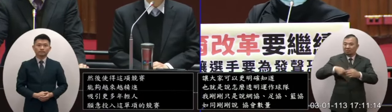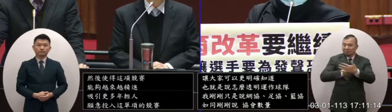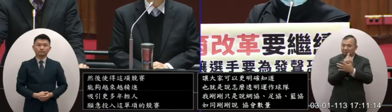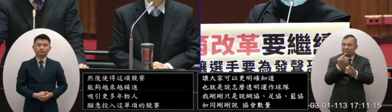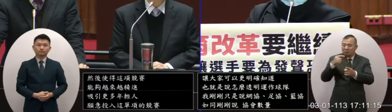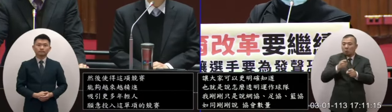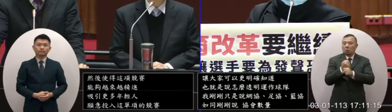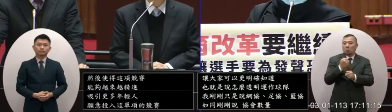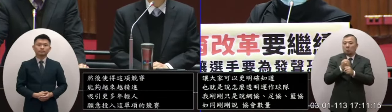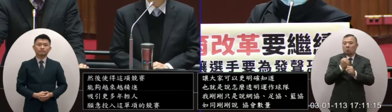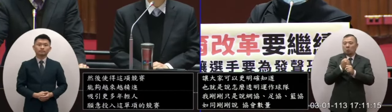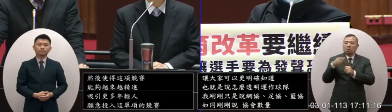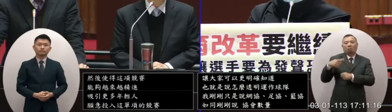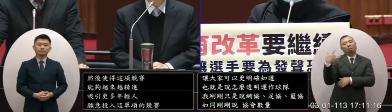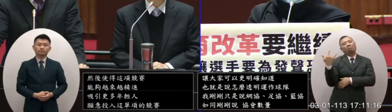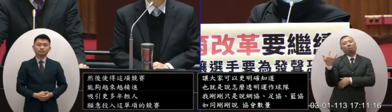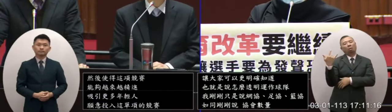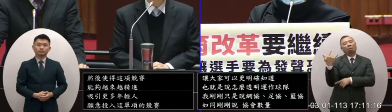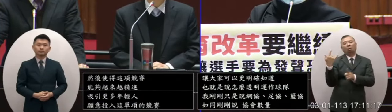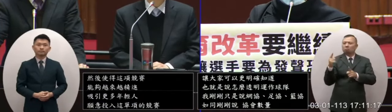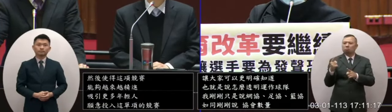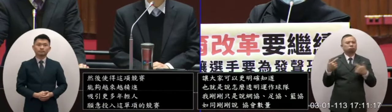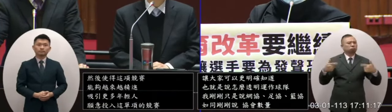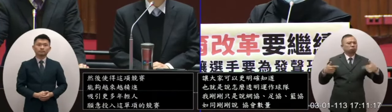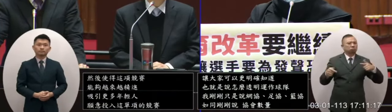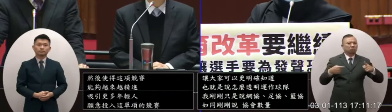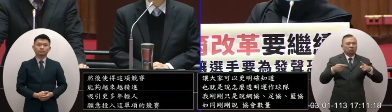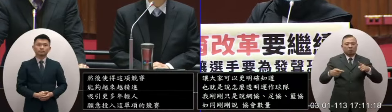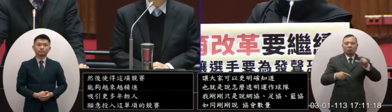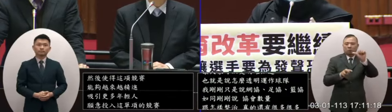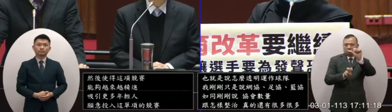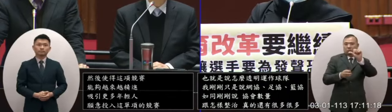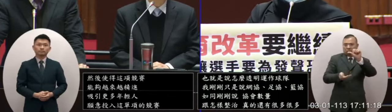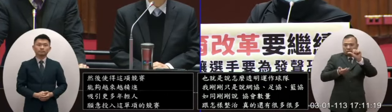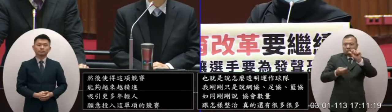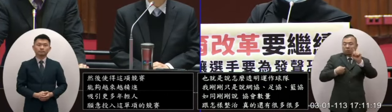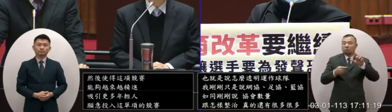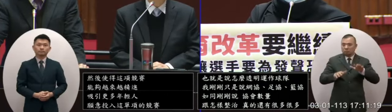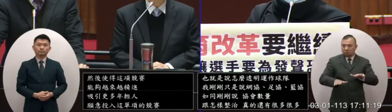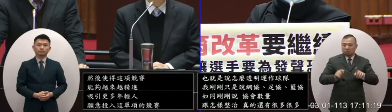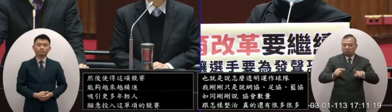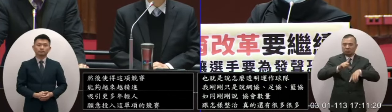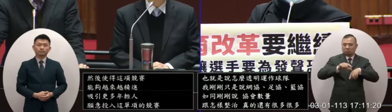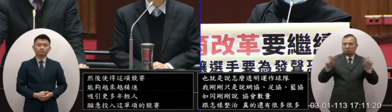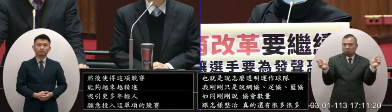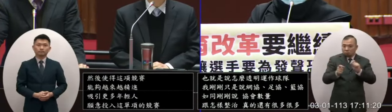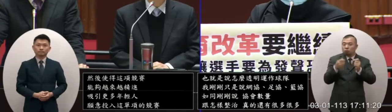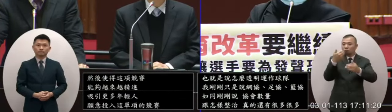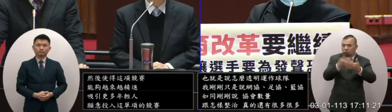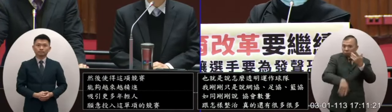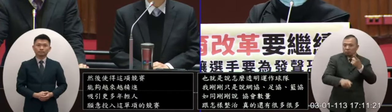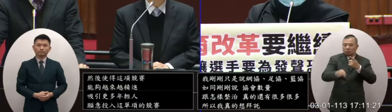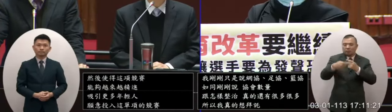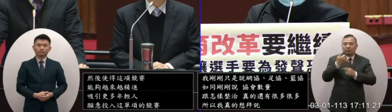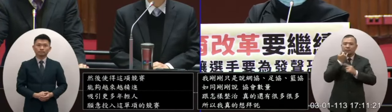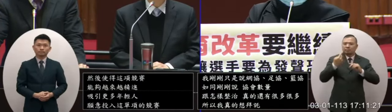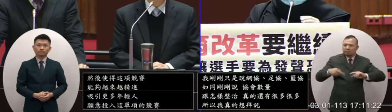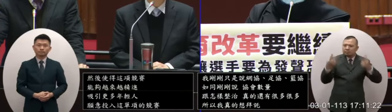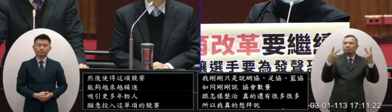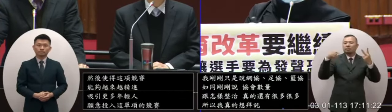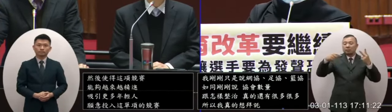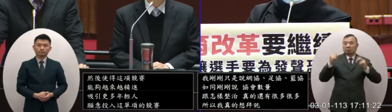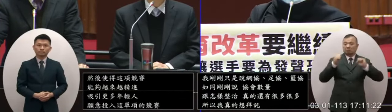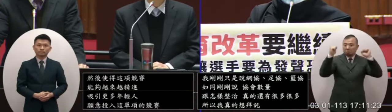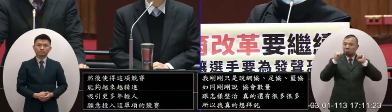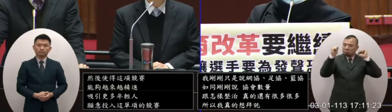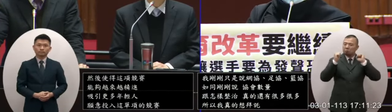们有没有机会在520以前我们就开始进行现在短时间之内就可以做到的体育改革，包